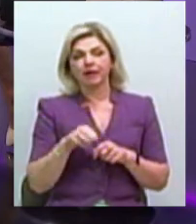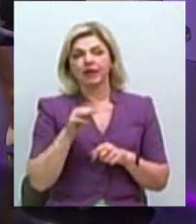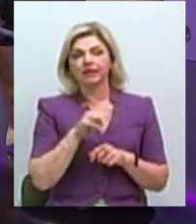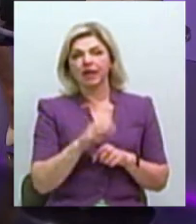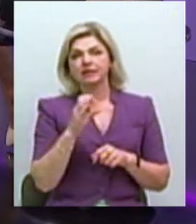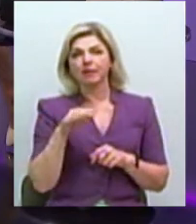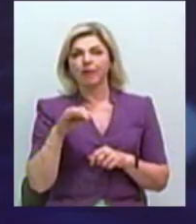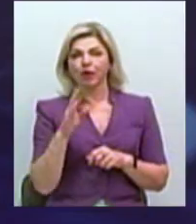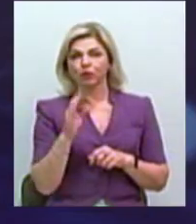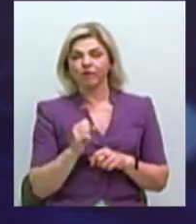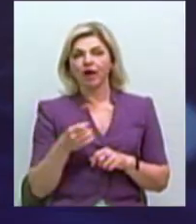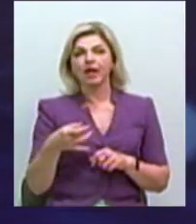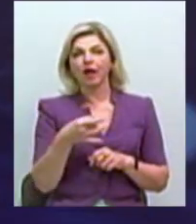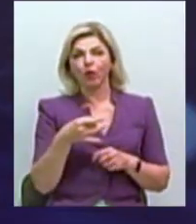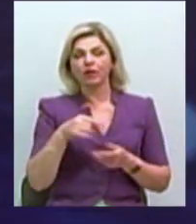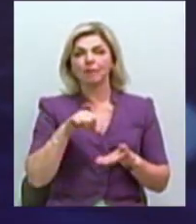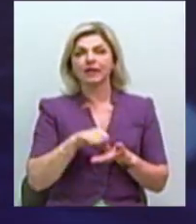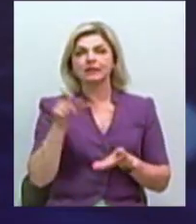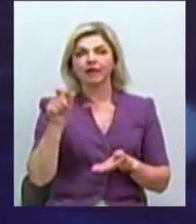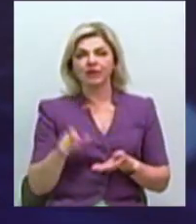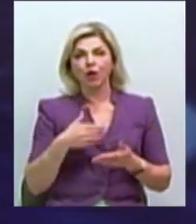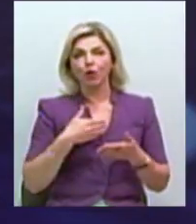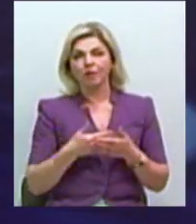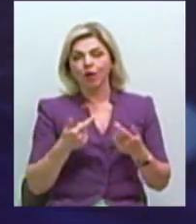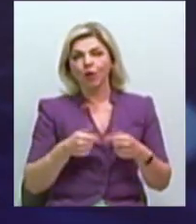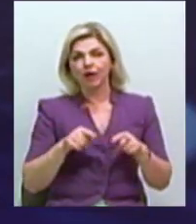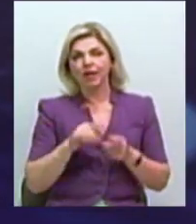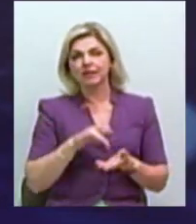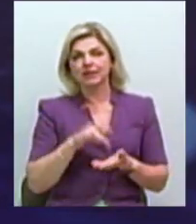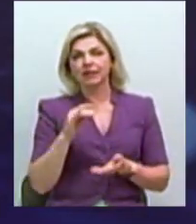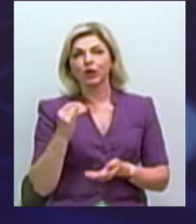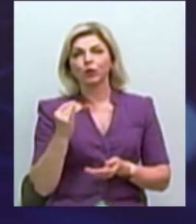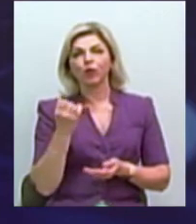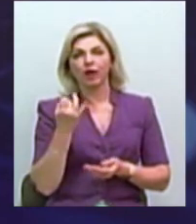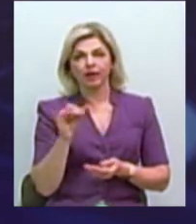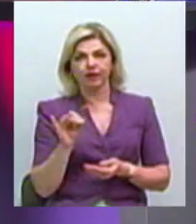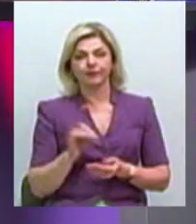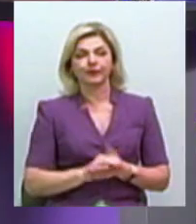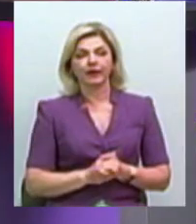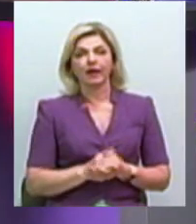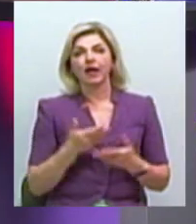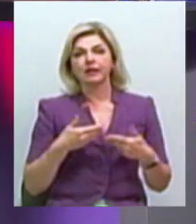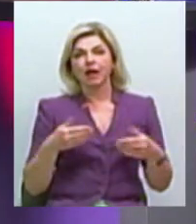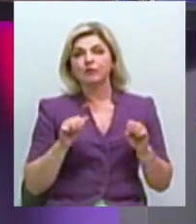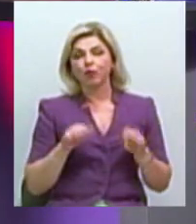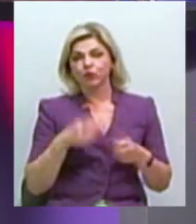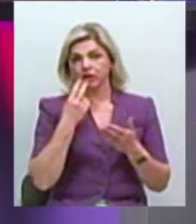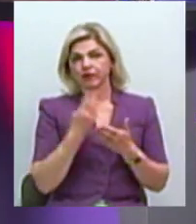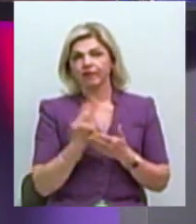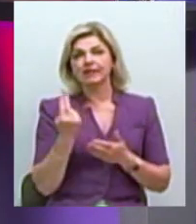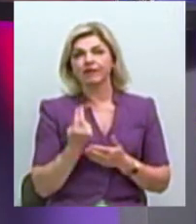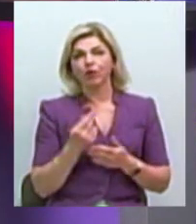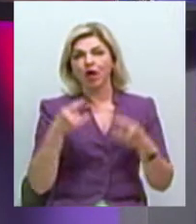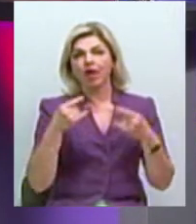Тетяна Степанова, регіональна представниця громадської організації «Центр UA». Вітаю, Тетяно. Вітаю. Нас можна дивитися в цифровому